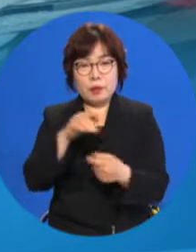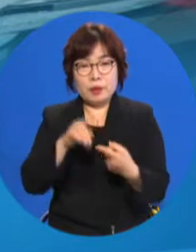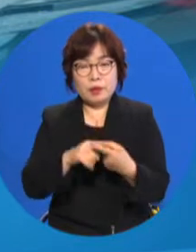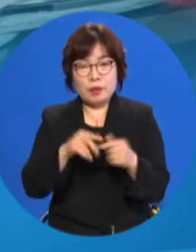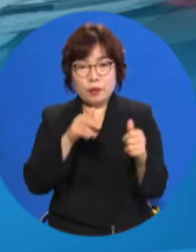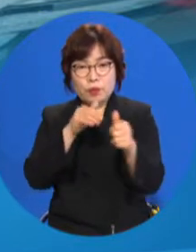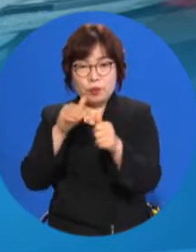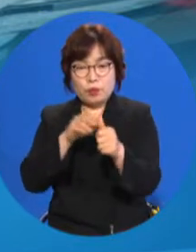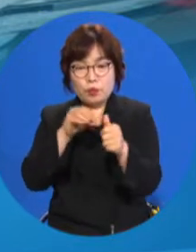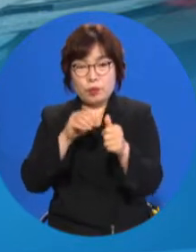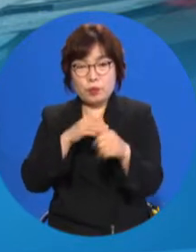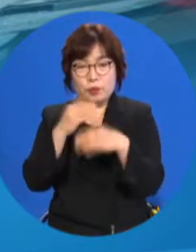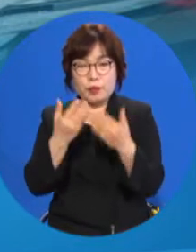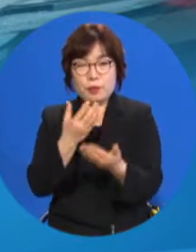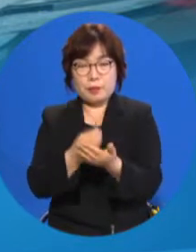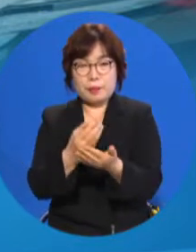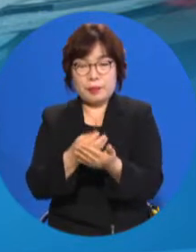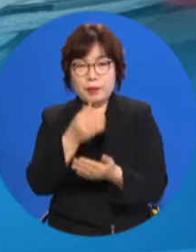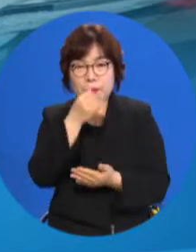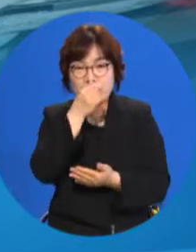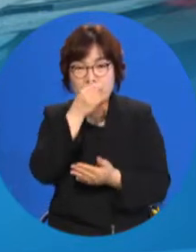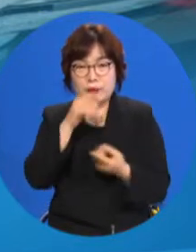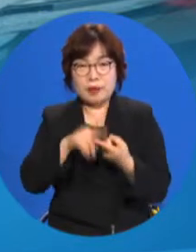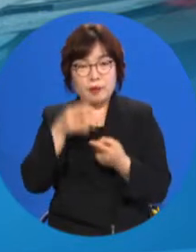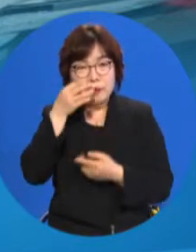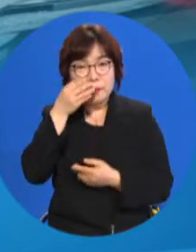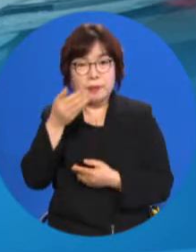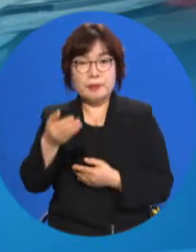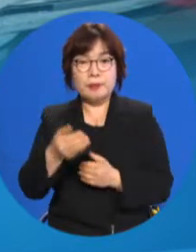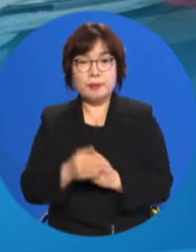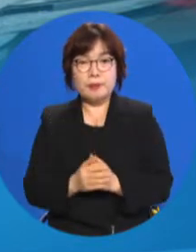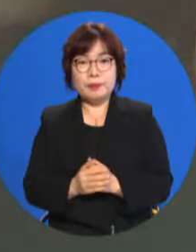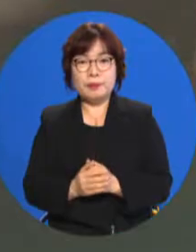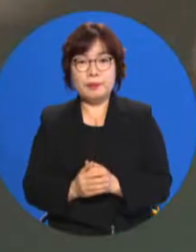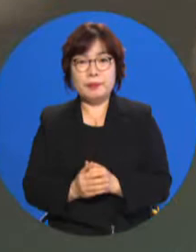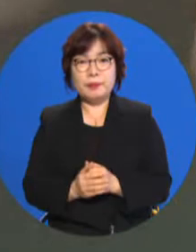블랙박스에 고스란히 담겼습니다 강서영 기자입니다